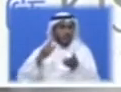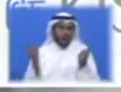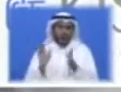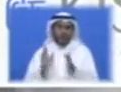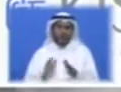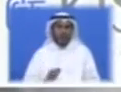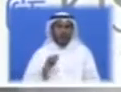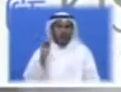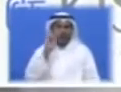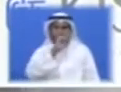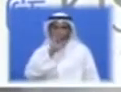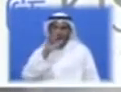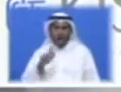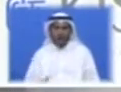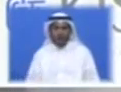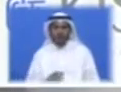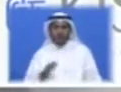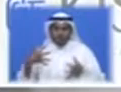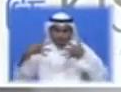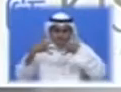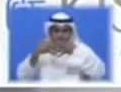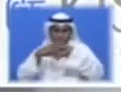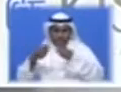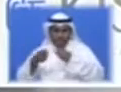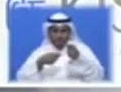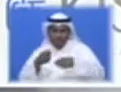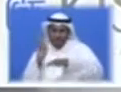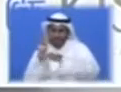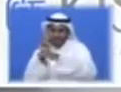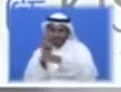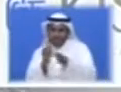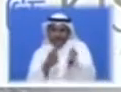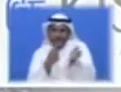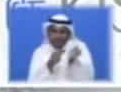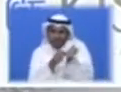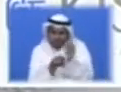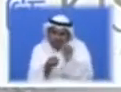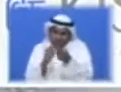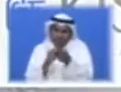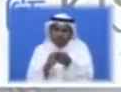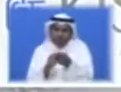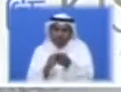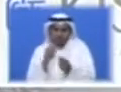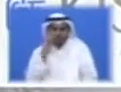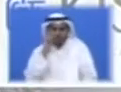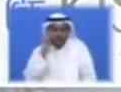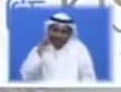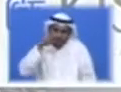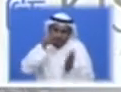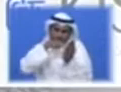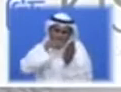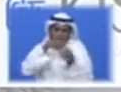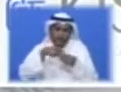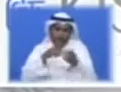تذكر ولكن بطريقه غامضه فيجب ان يتم عمل ابحاث علميه ودراسات ومساعده